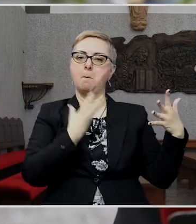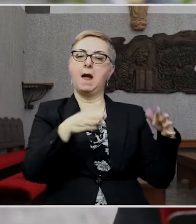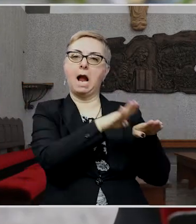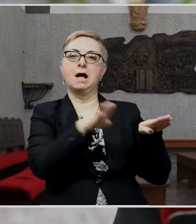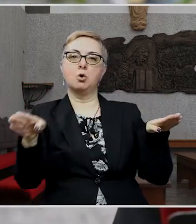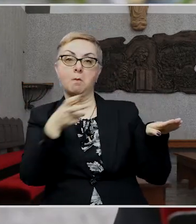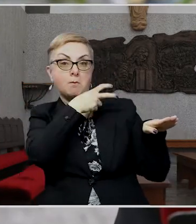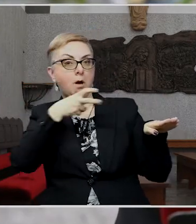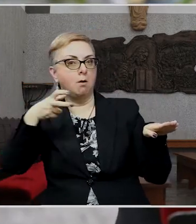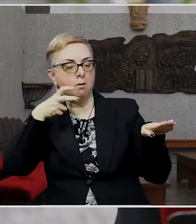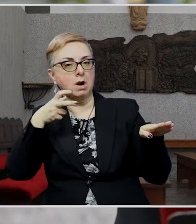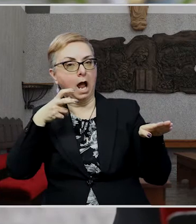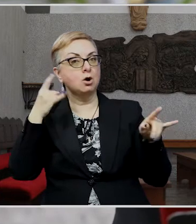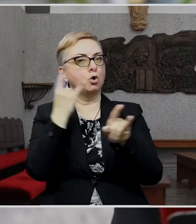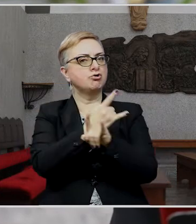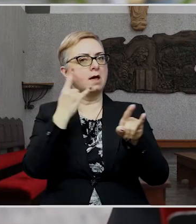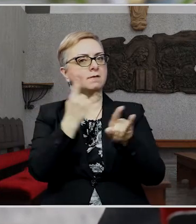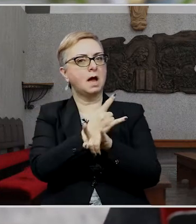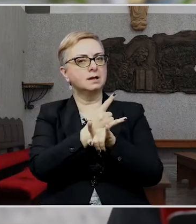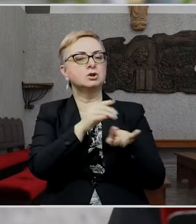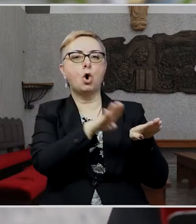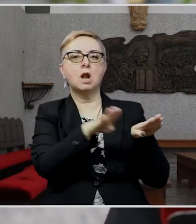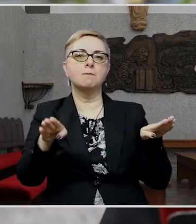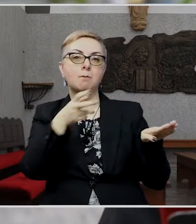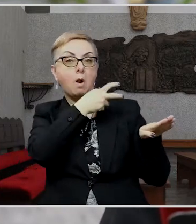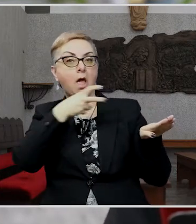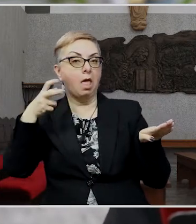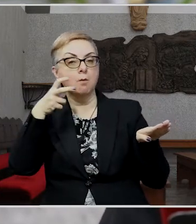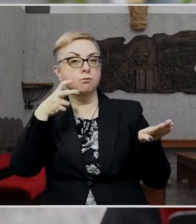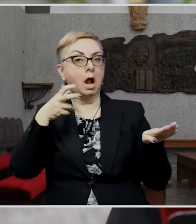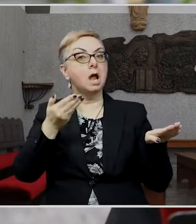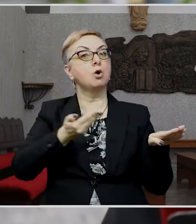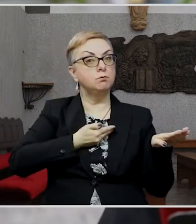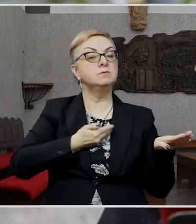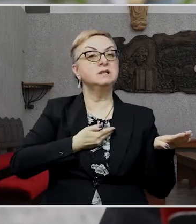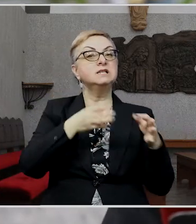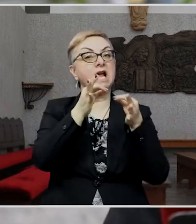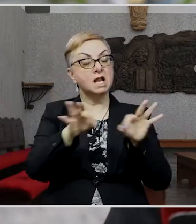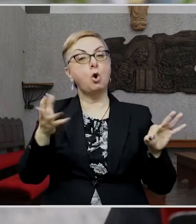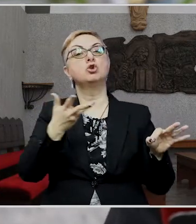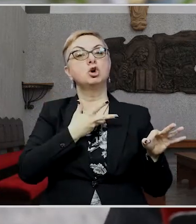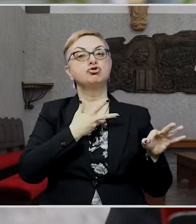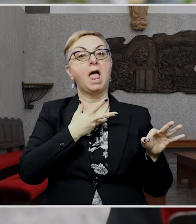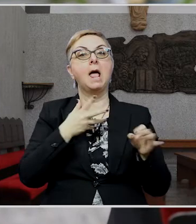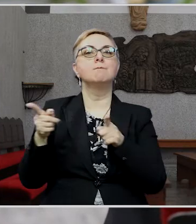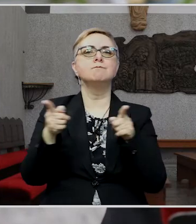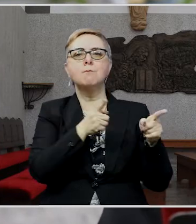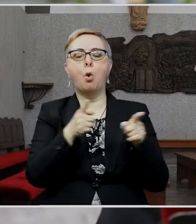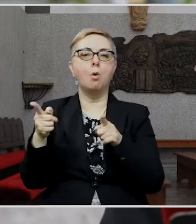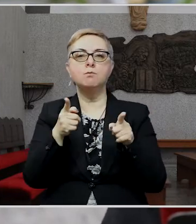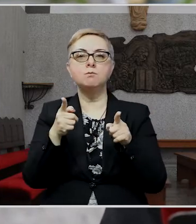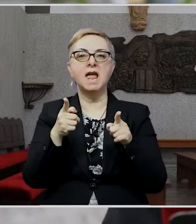per le loro tentazioni e soprattutto per quei momenti pieni pieni di nostalgia